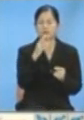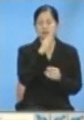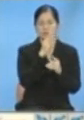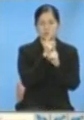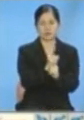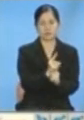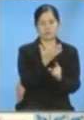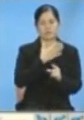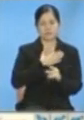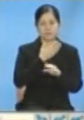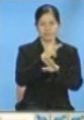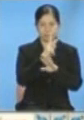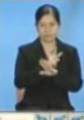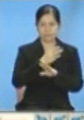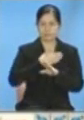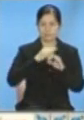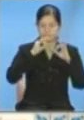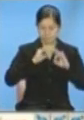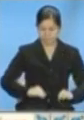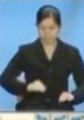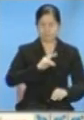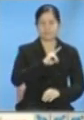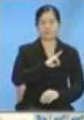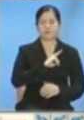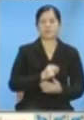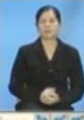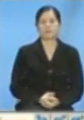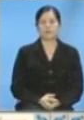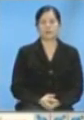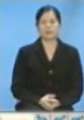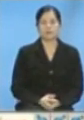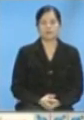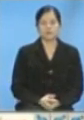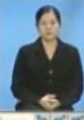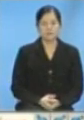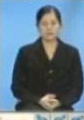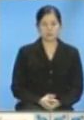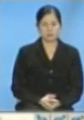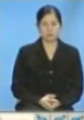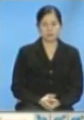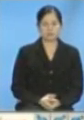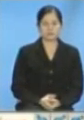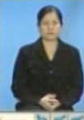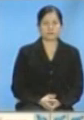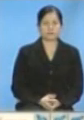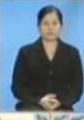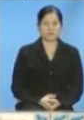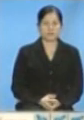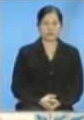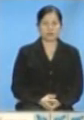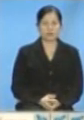มจะใช้ดุลพินิจวินิจฉัยเลยครับผมยื่นเงื่อนไขอย่างนี้แหละครับ ครับท่านประธานที่เค